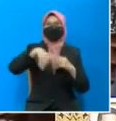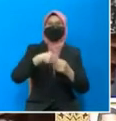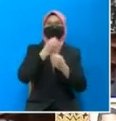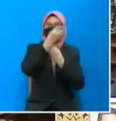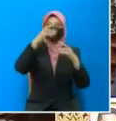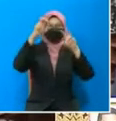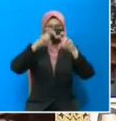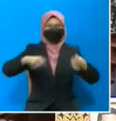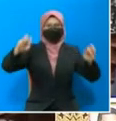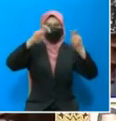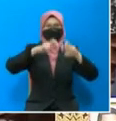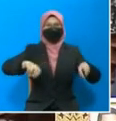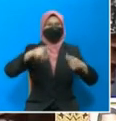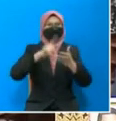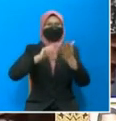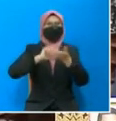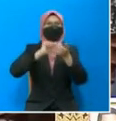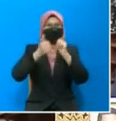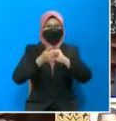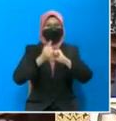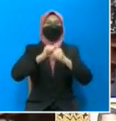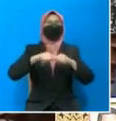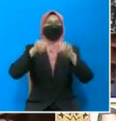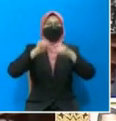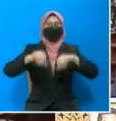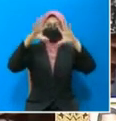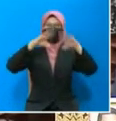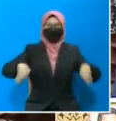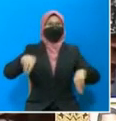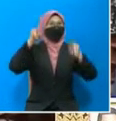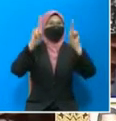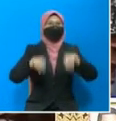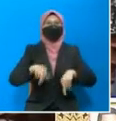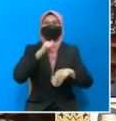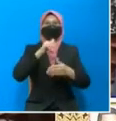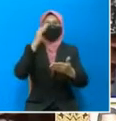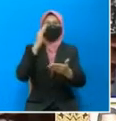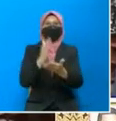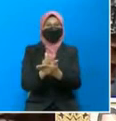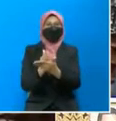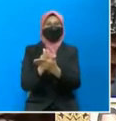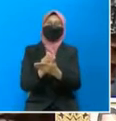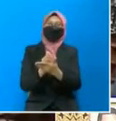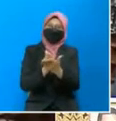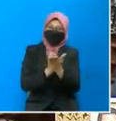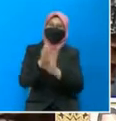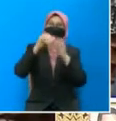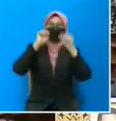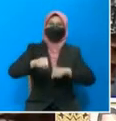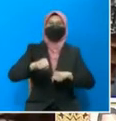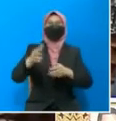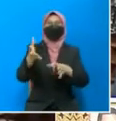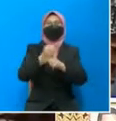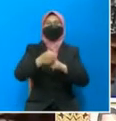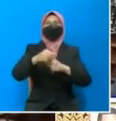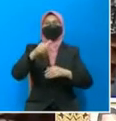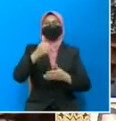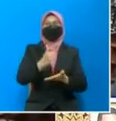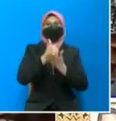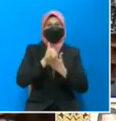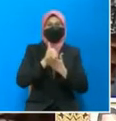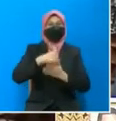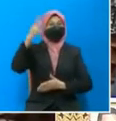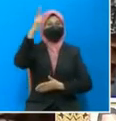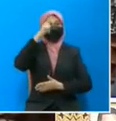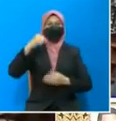boleh dirumuskan untuk menyelesaikan isu yang timbul dan rakyat tidak terhenti daripada menerima bantuan. Kerajaan juga mendukung usaha bagi